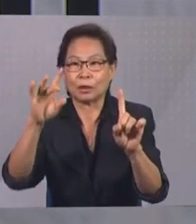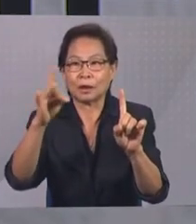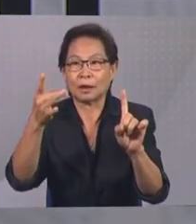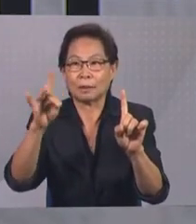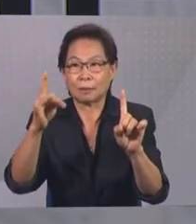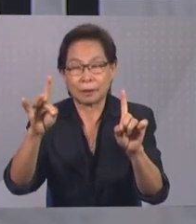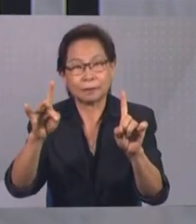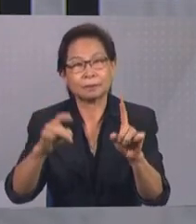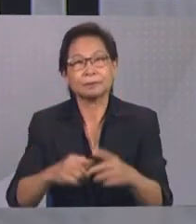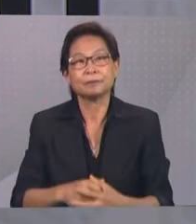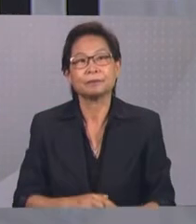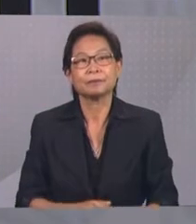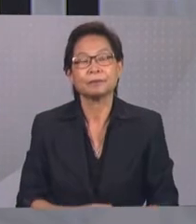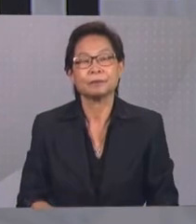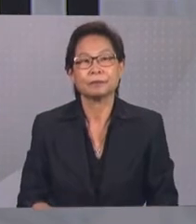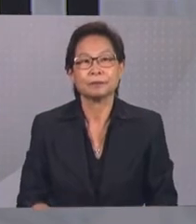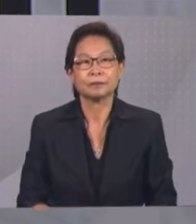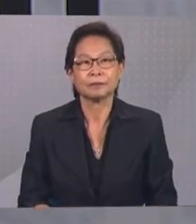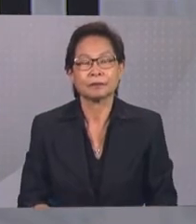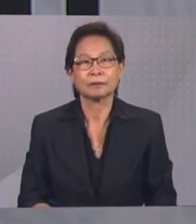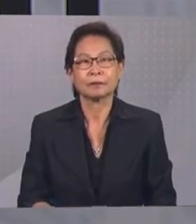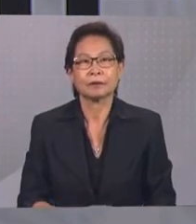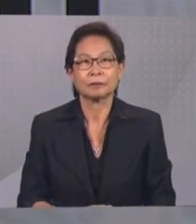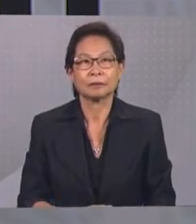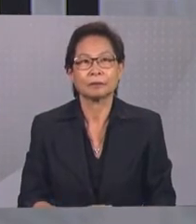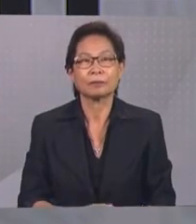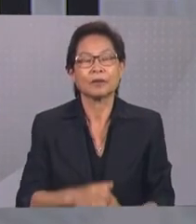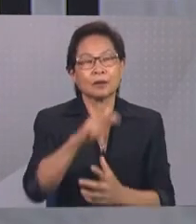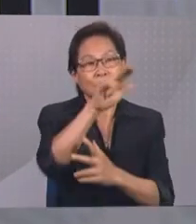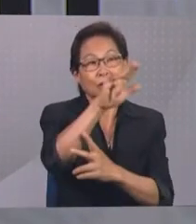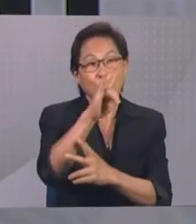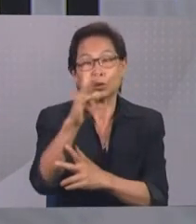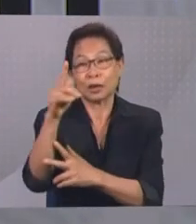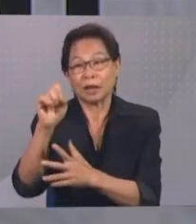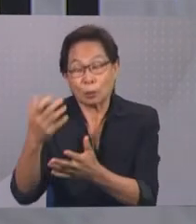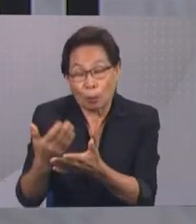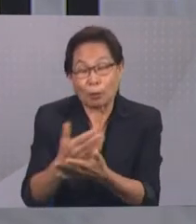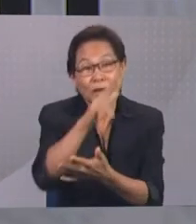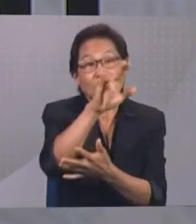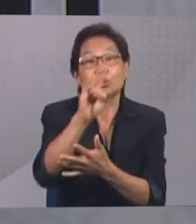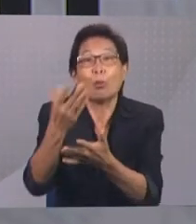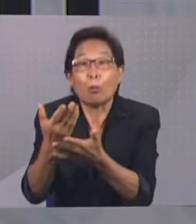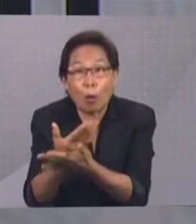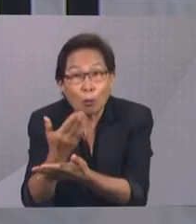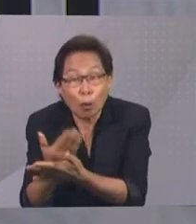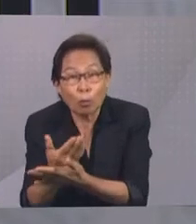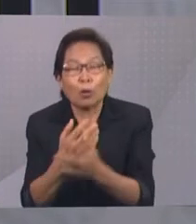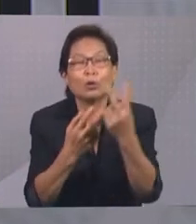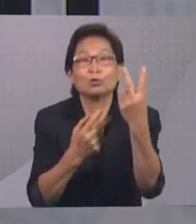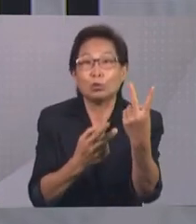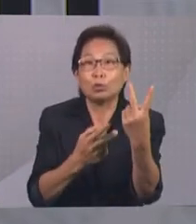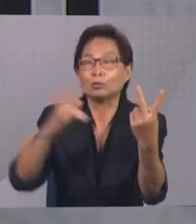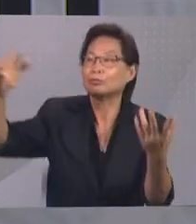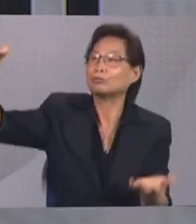1,218 kes. Ingin dimaklumkan, daripada 37 kes baru yang dilaporkan, 2 kes adalah